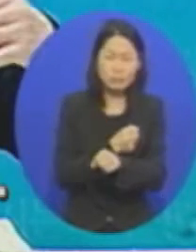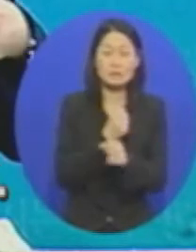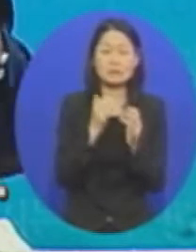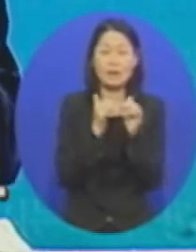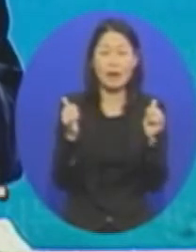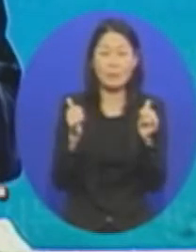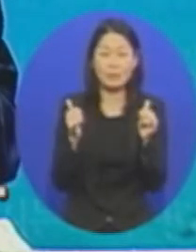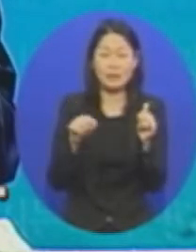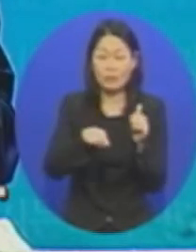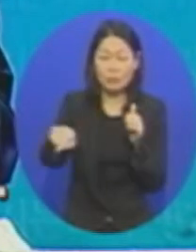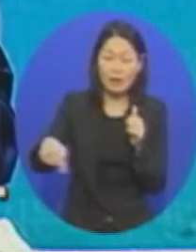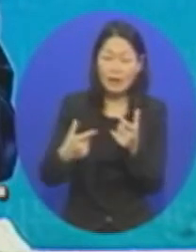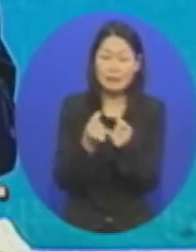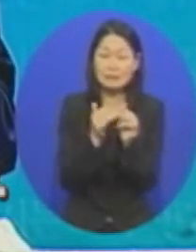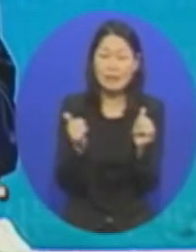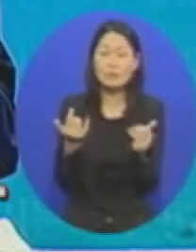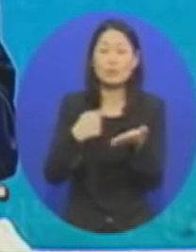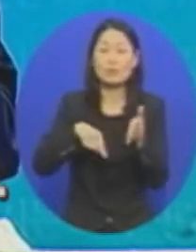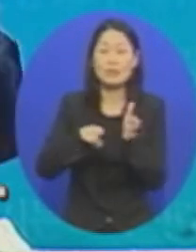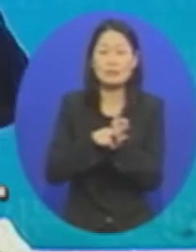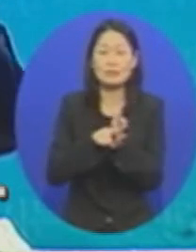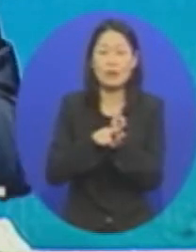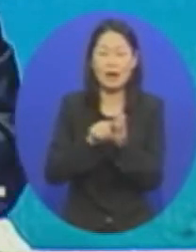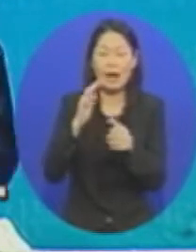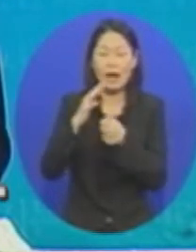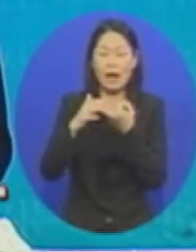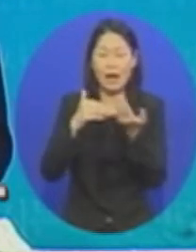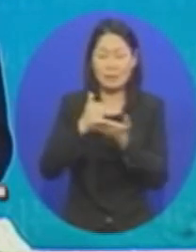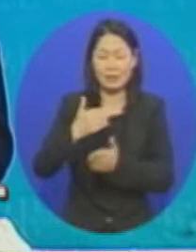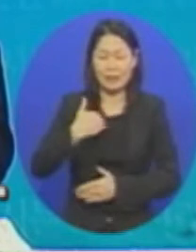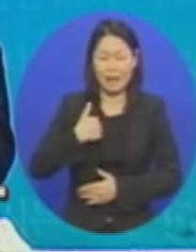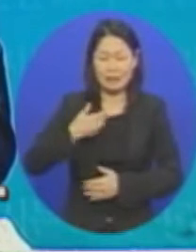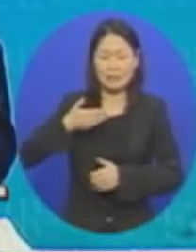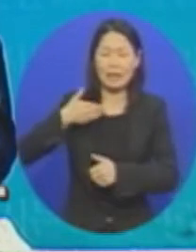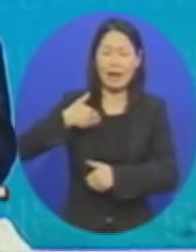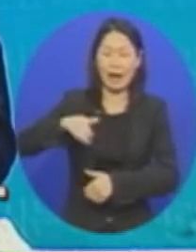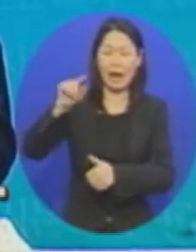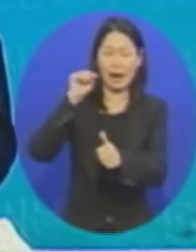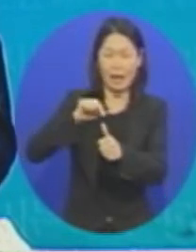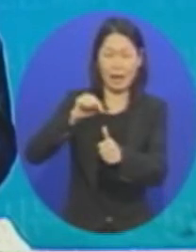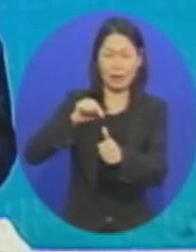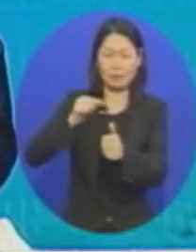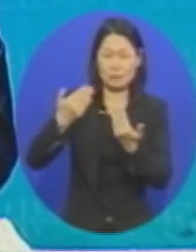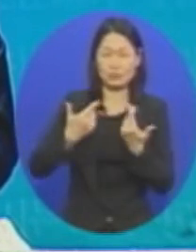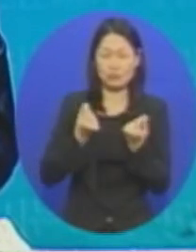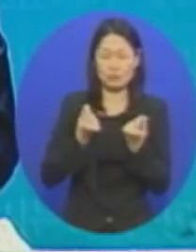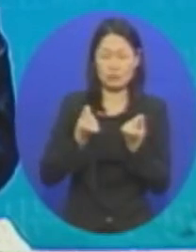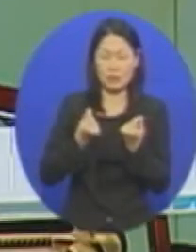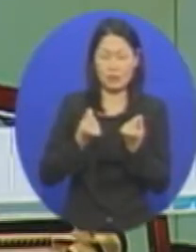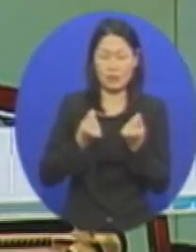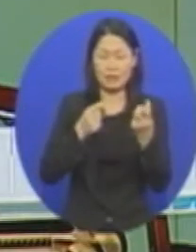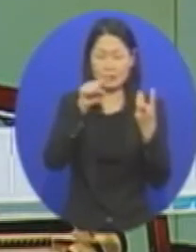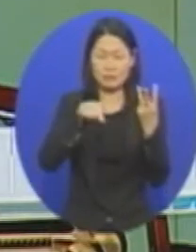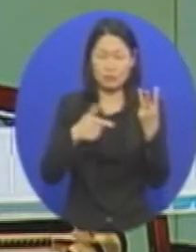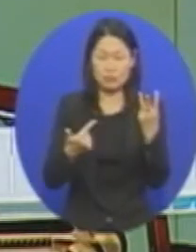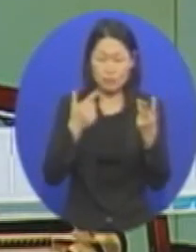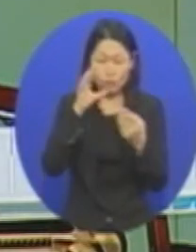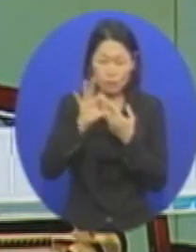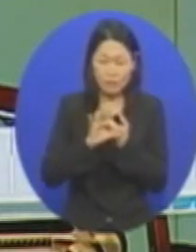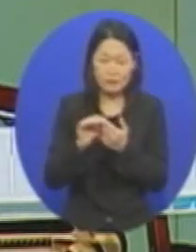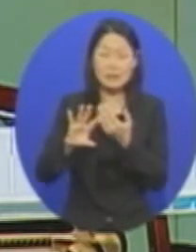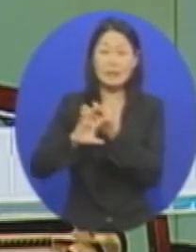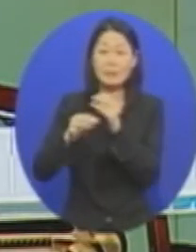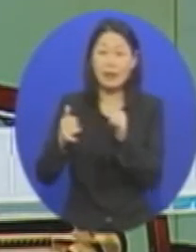그 이방인 을 위해서 하나님이 나를 가라고 하시는구나 6절 말씀을 보실까요 이는 이방인들이